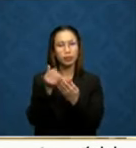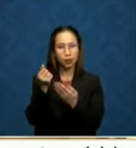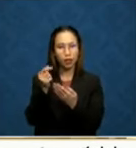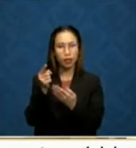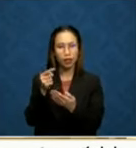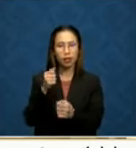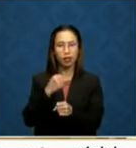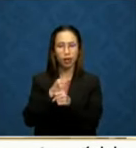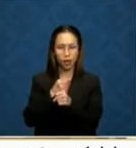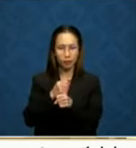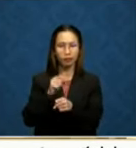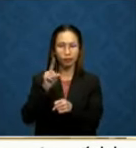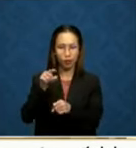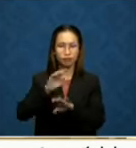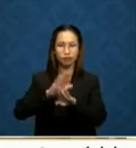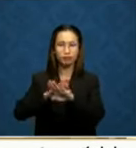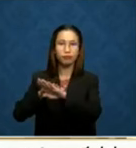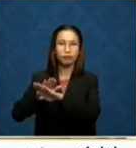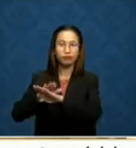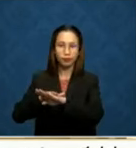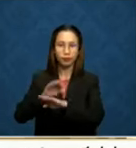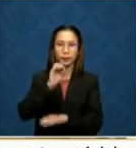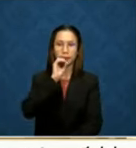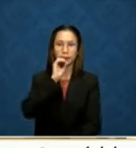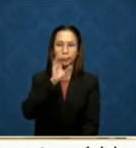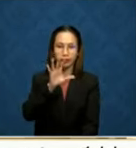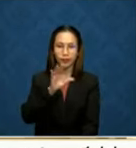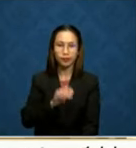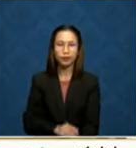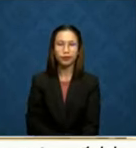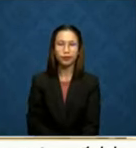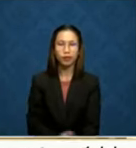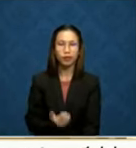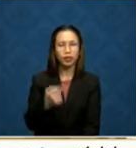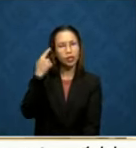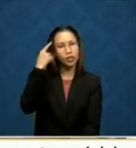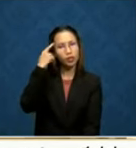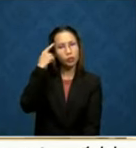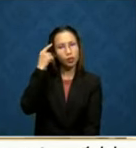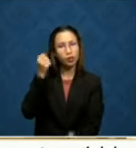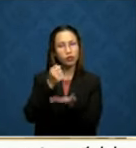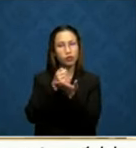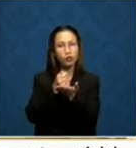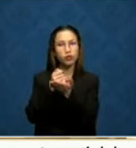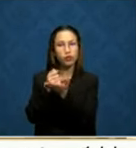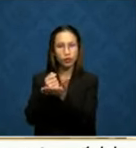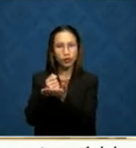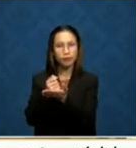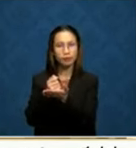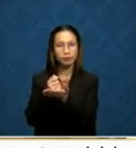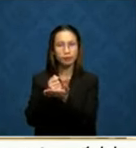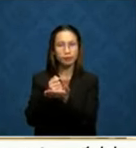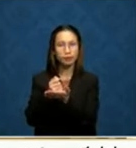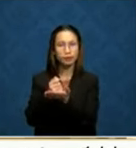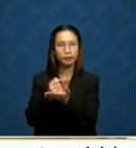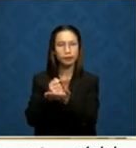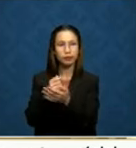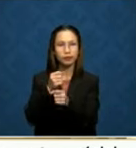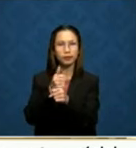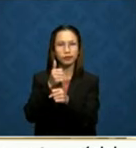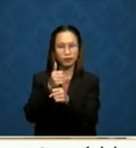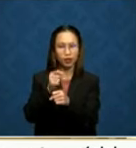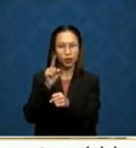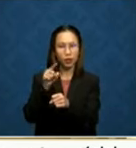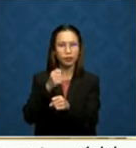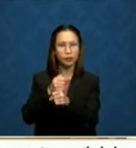พลังในการส่เสีงพ่อสมควรในเรื่องนี้จร ๆ ถาท่านช่วยกันขยับมาก่งนี้เป็อเสยงนึ ผมกคิดว่าไม่เกินศักย